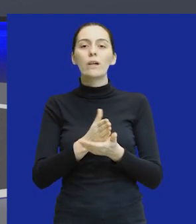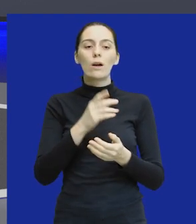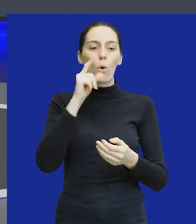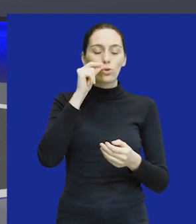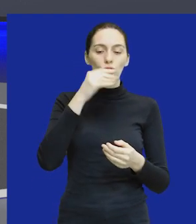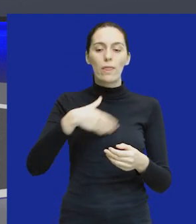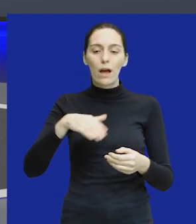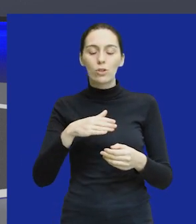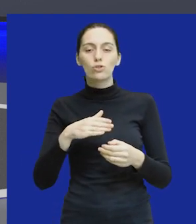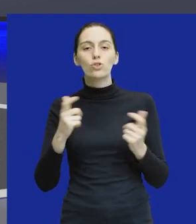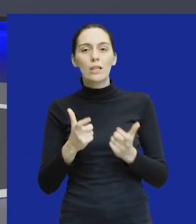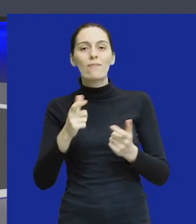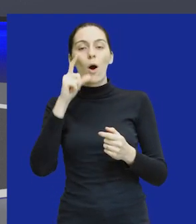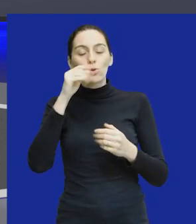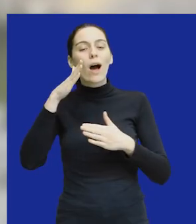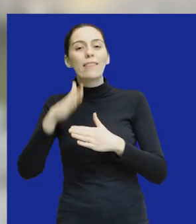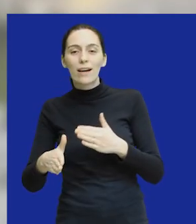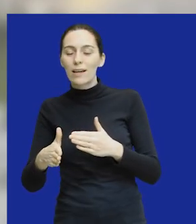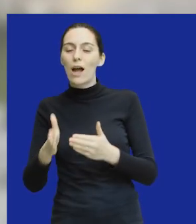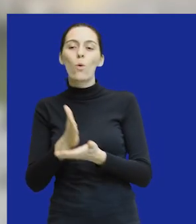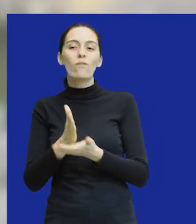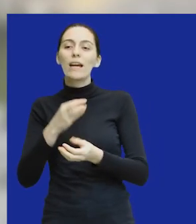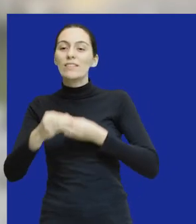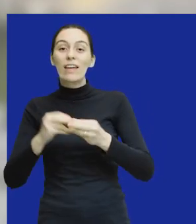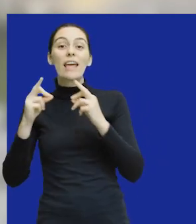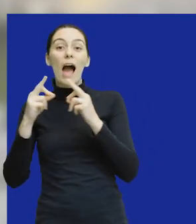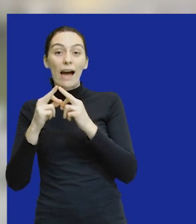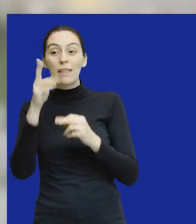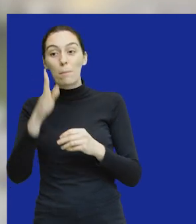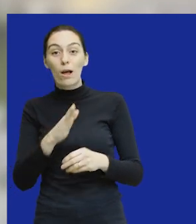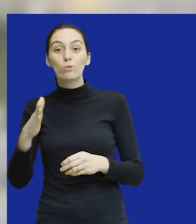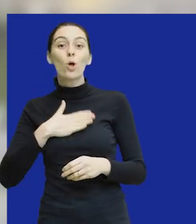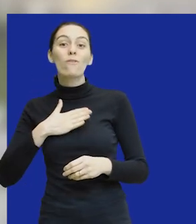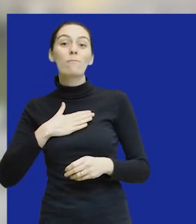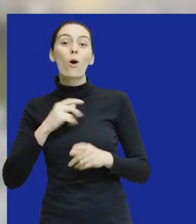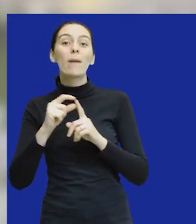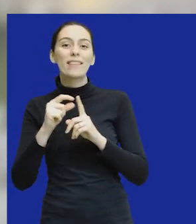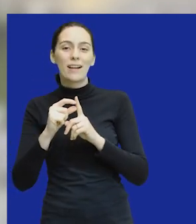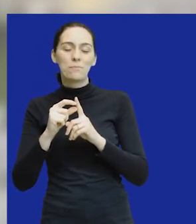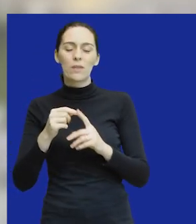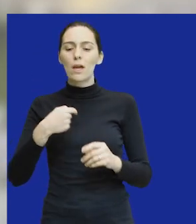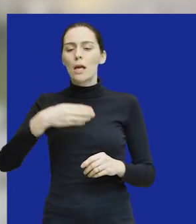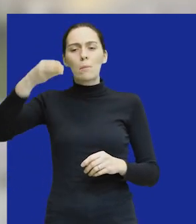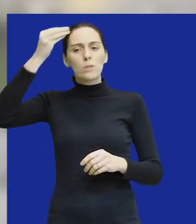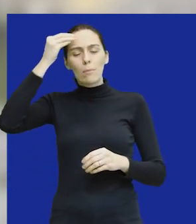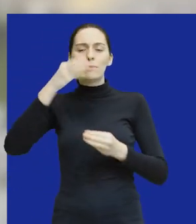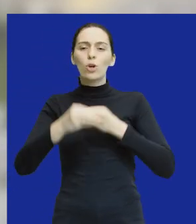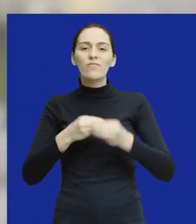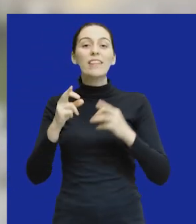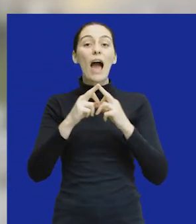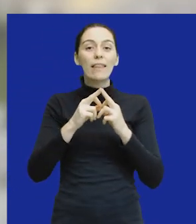Slava Oca, rekla: Sveti Ante, blagoslovi moga Petra, čuvaj ga. I to, i onda bi ja od svega toga zapamtio samo Sveti Ante, Teti